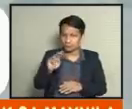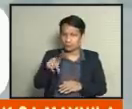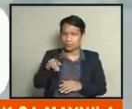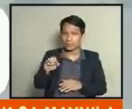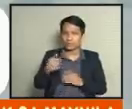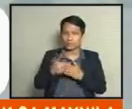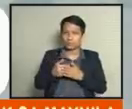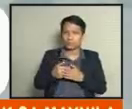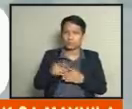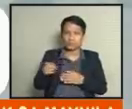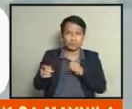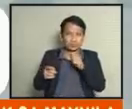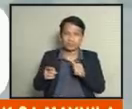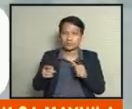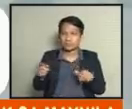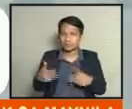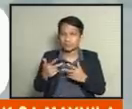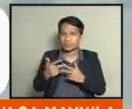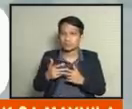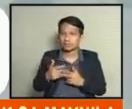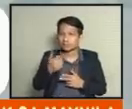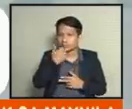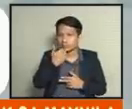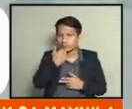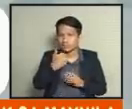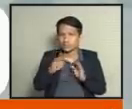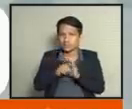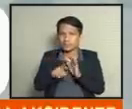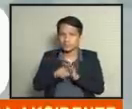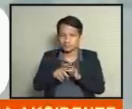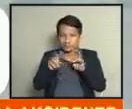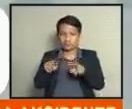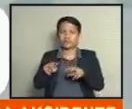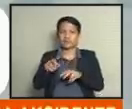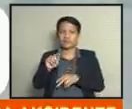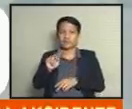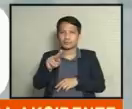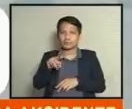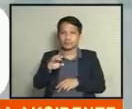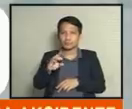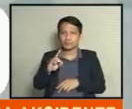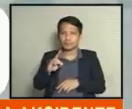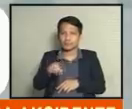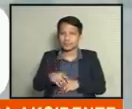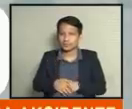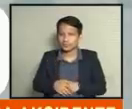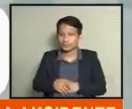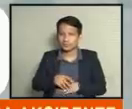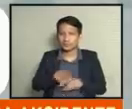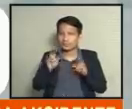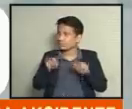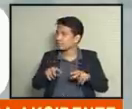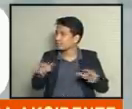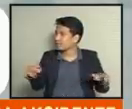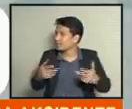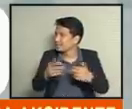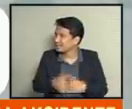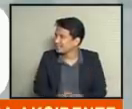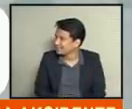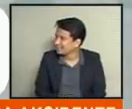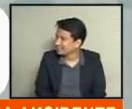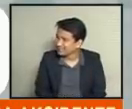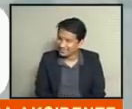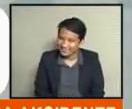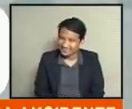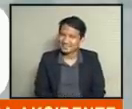Opo. So illegal pa, hindi illegal yung sa bungan. So nandun ka, nanonood ka habang nagtutupada. Opo, nanonood ako sa kanila po.